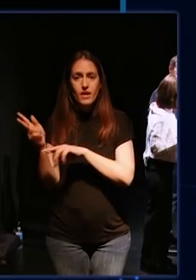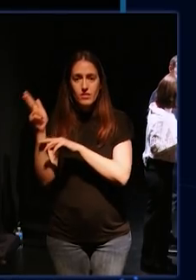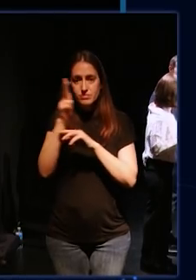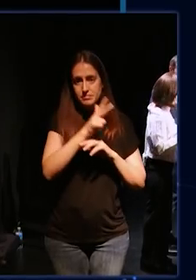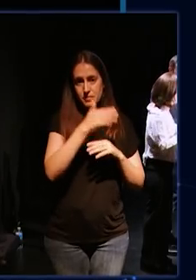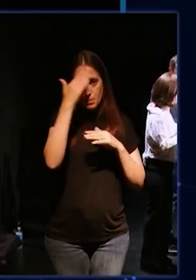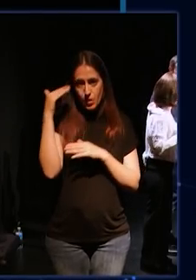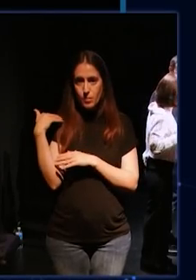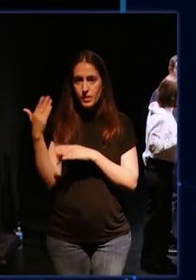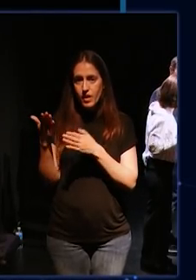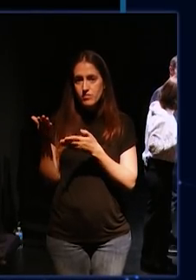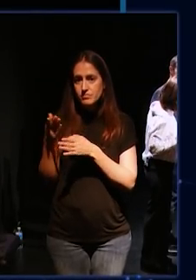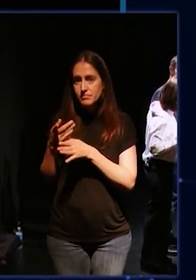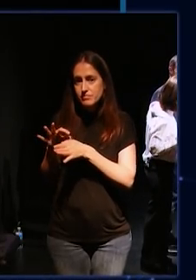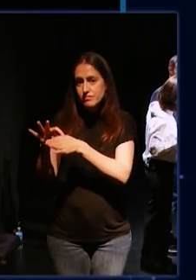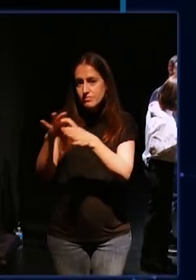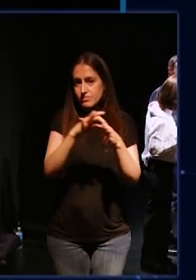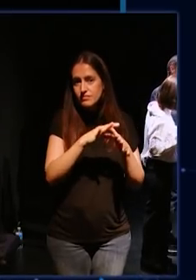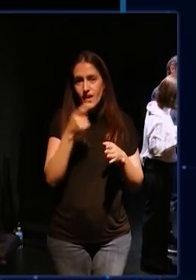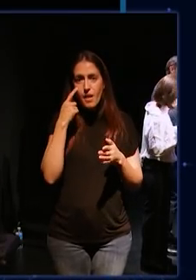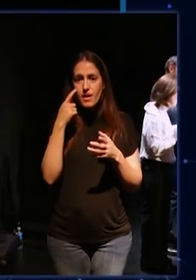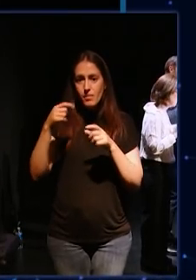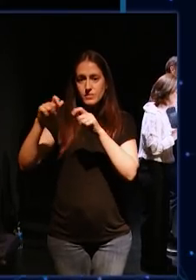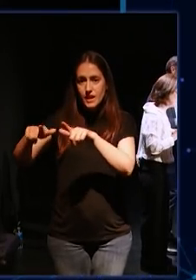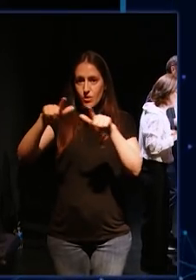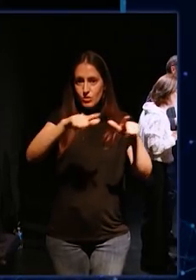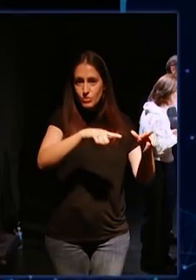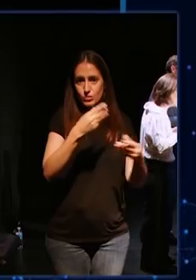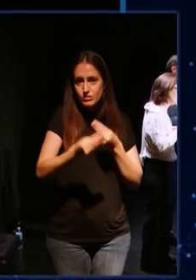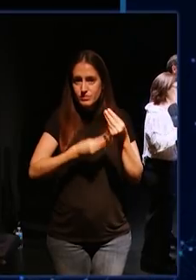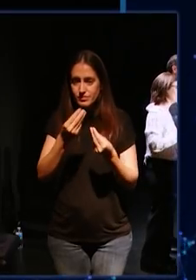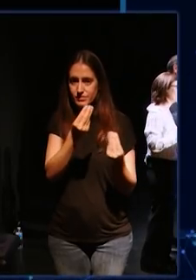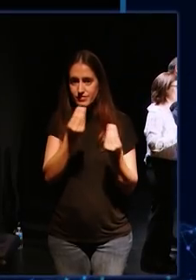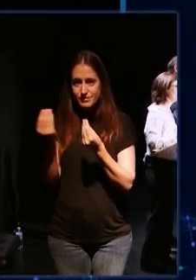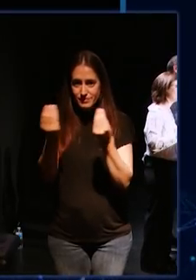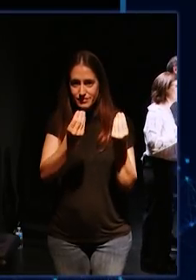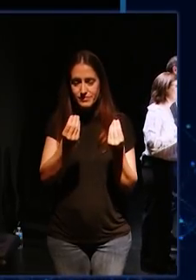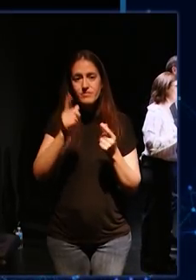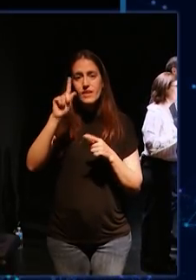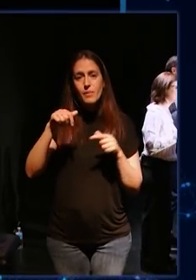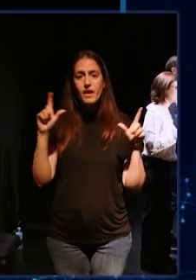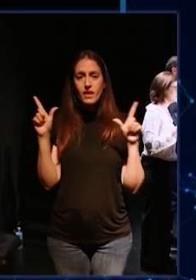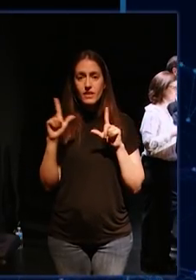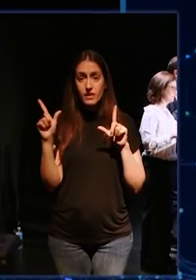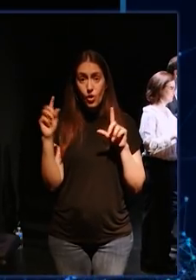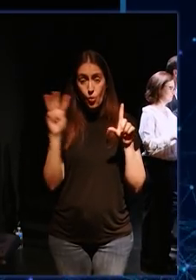com... Què es respira a cada seu, no? Recordar també que a Ràdio Televisió Cardedeu, a la web de Ràdio Televisió